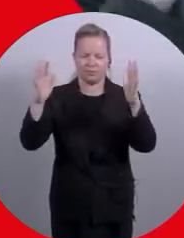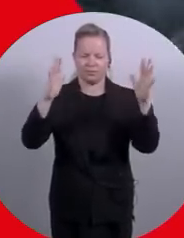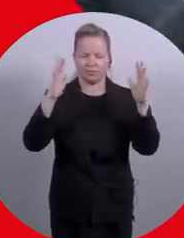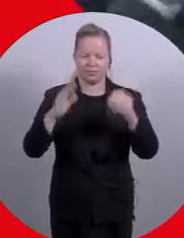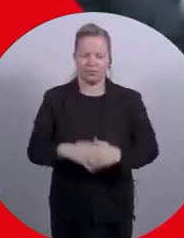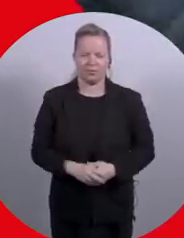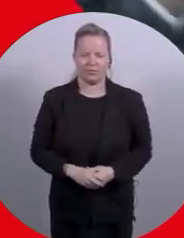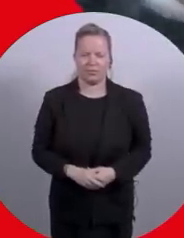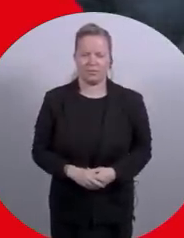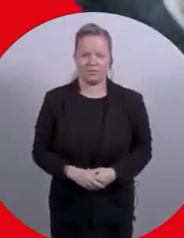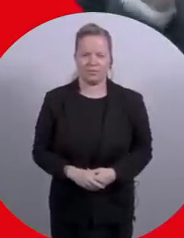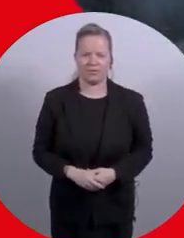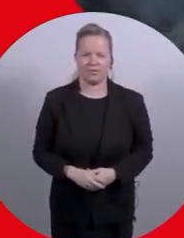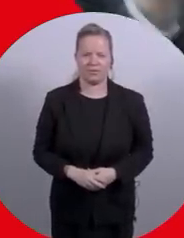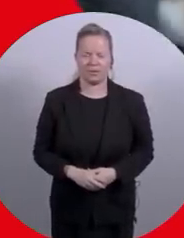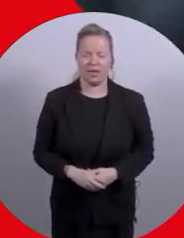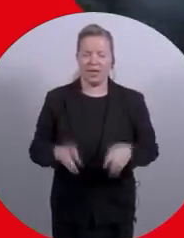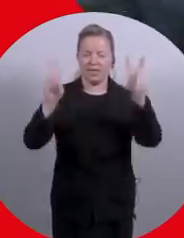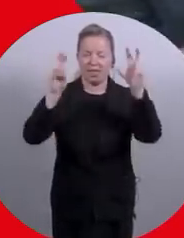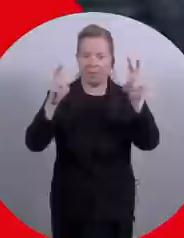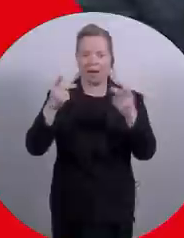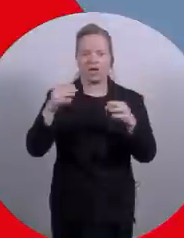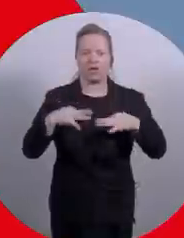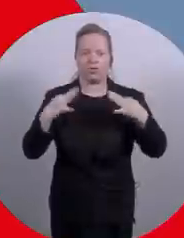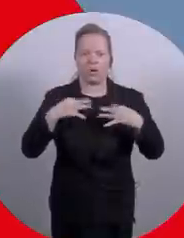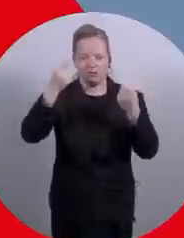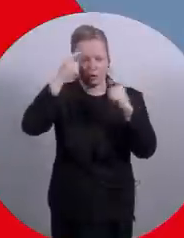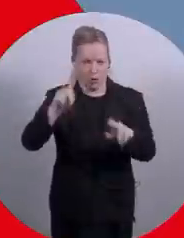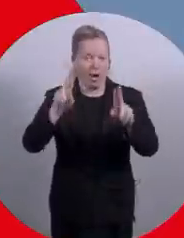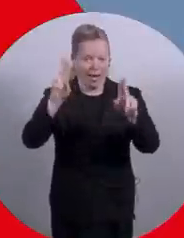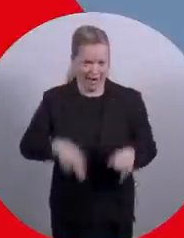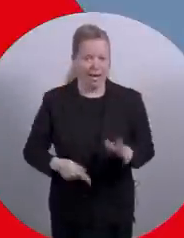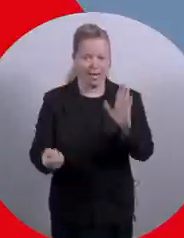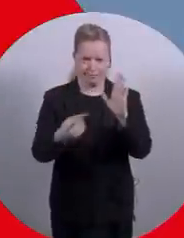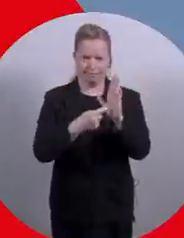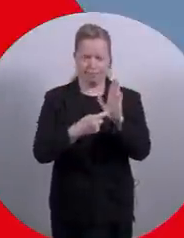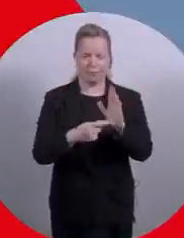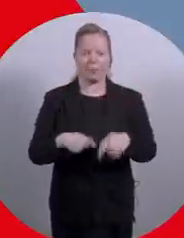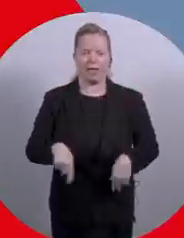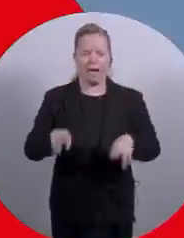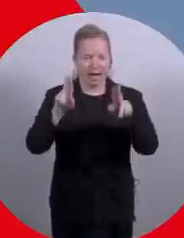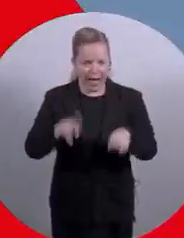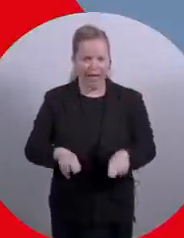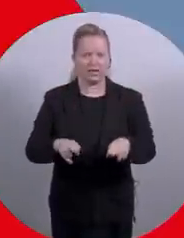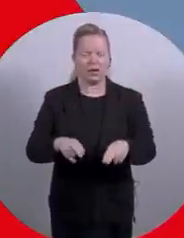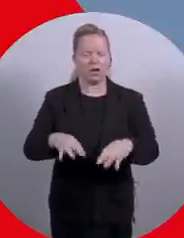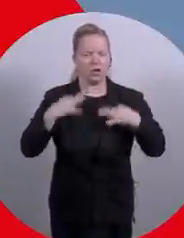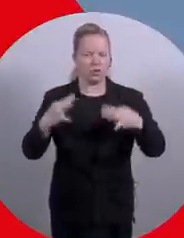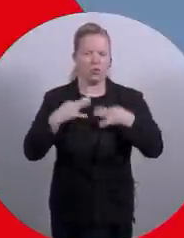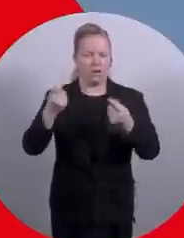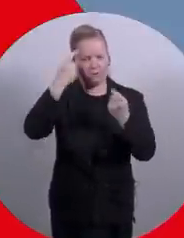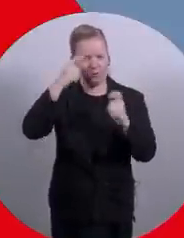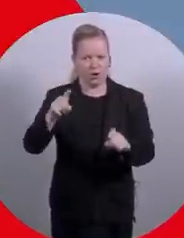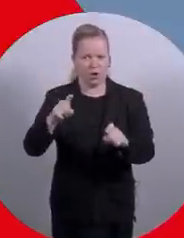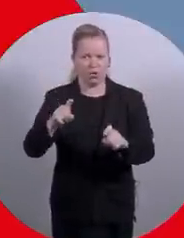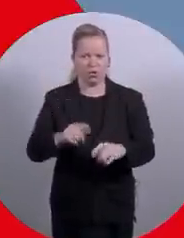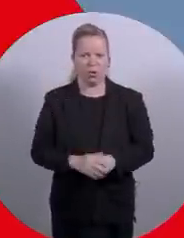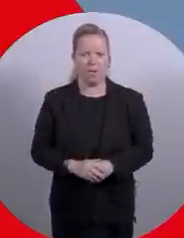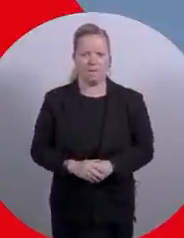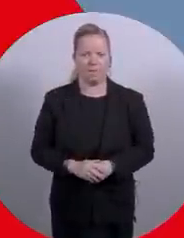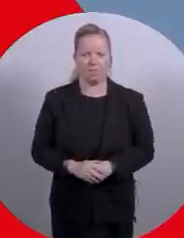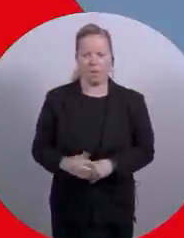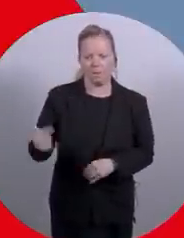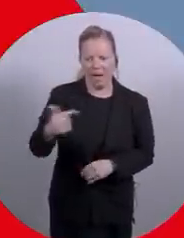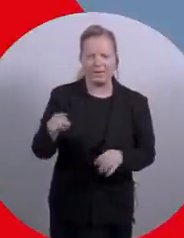manchmal wird es recht sprechen auf Gesundheitsversorgung wir haben über das rechtsprechen auf Gesundheitsversorgung und sicherlich beide die selber